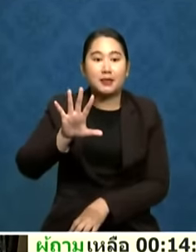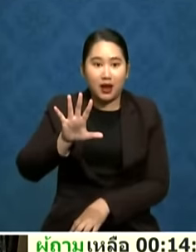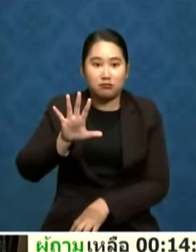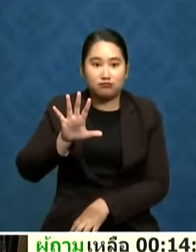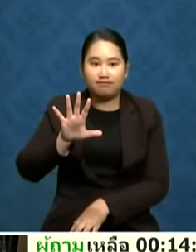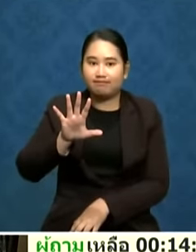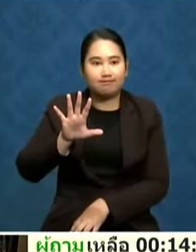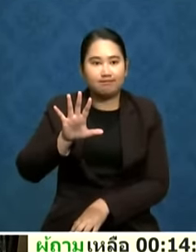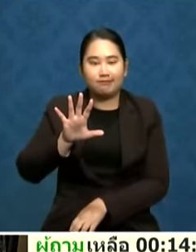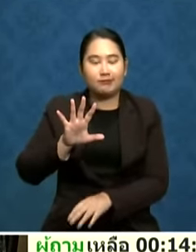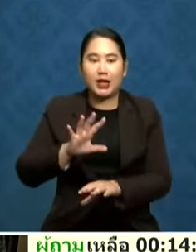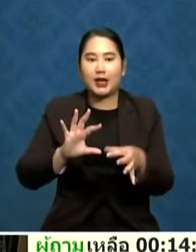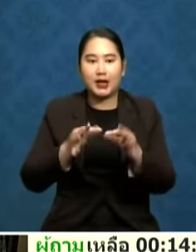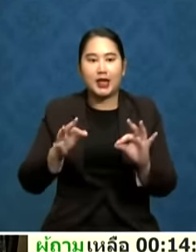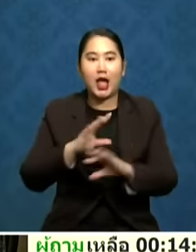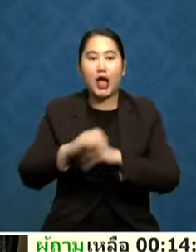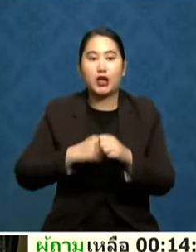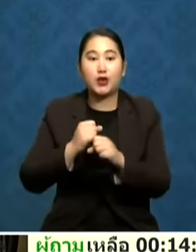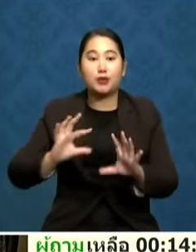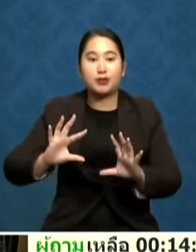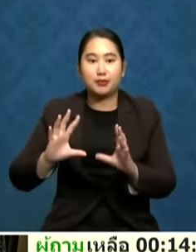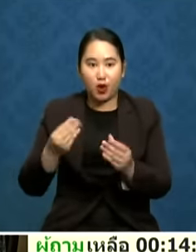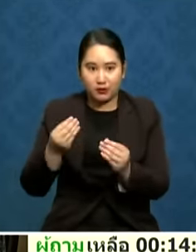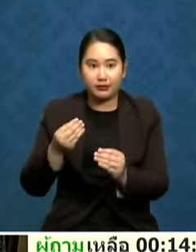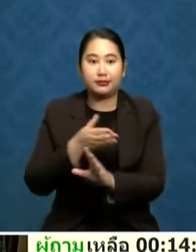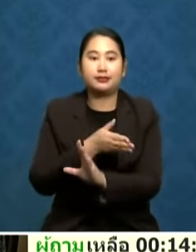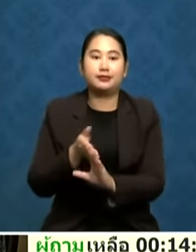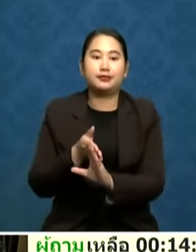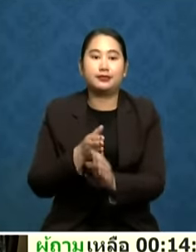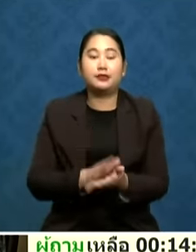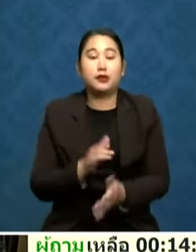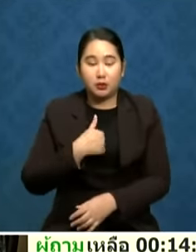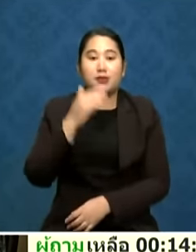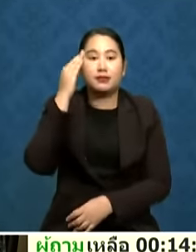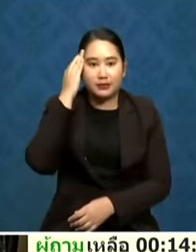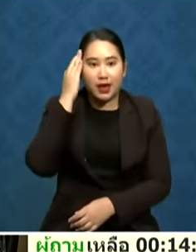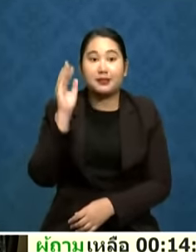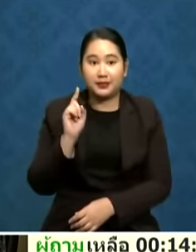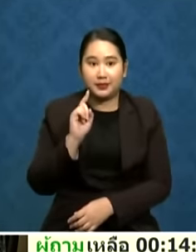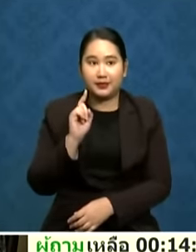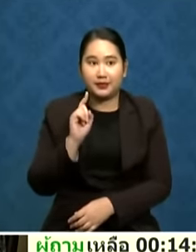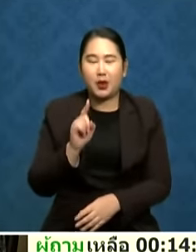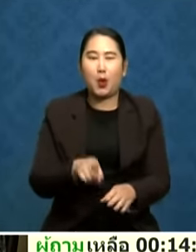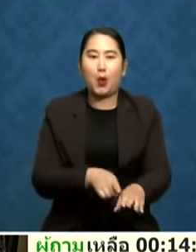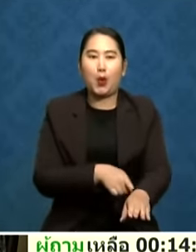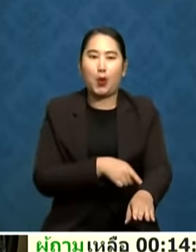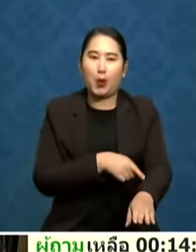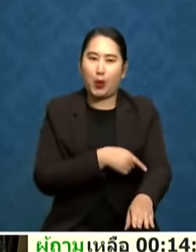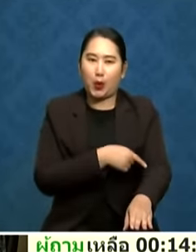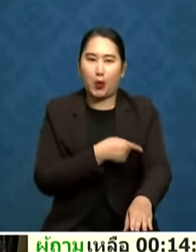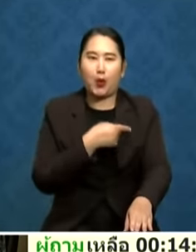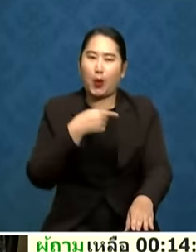จะไม่สามารดำเนินการได้อกต่ไปผมสาดดีครับวาเหตุกณนี้ เกิดขึ้นมานานมากแล้ว